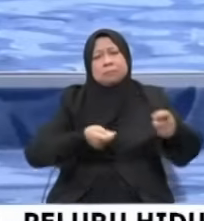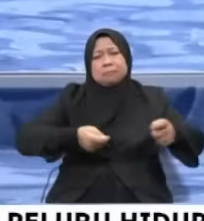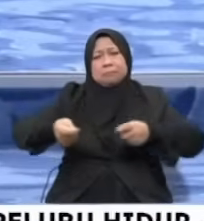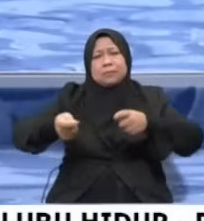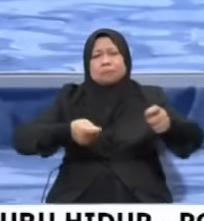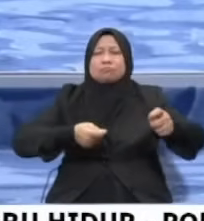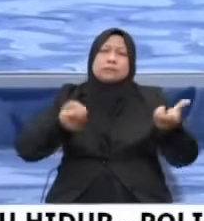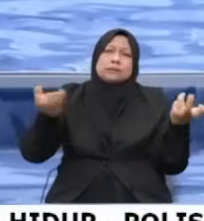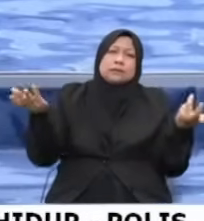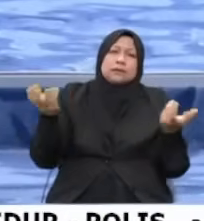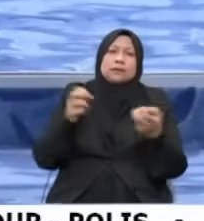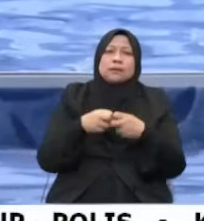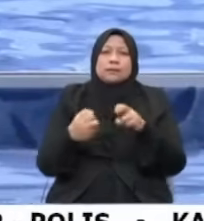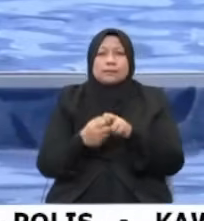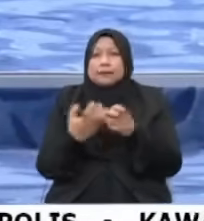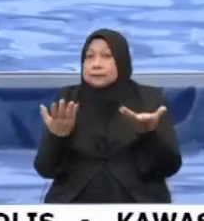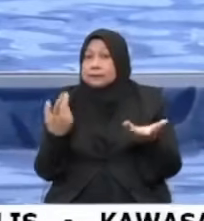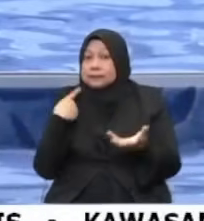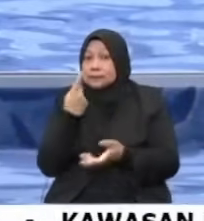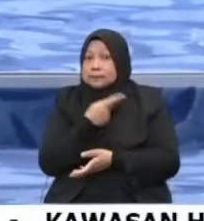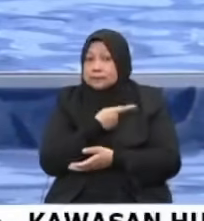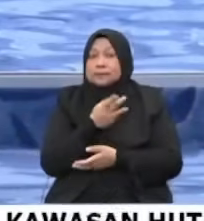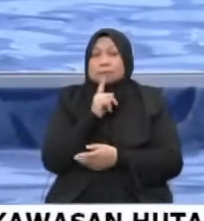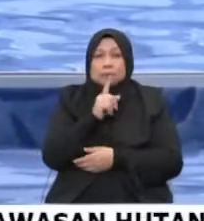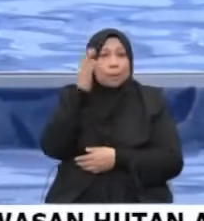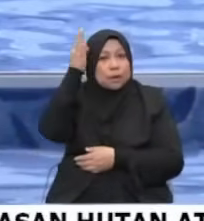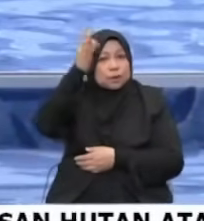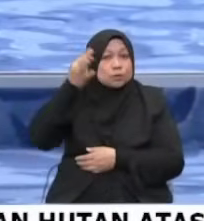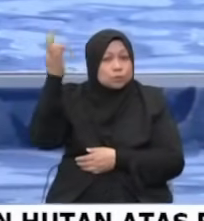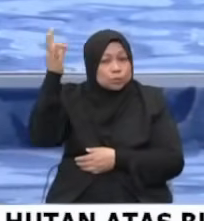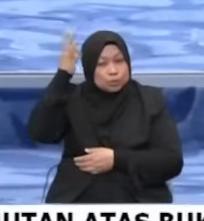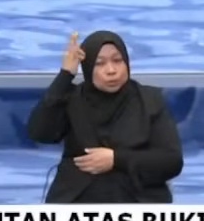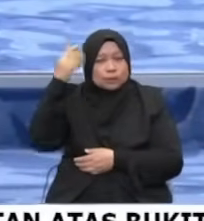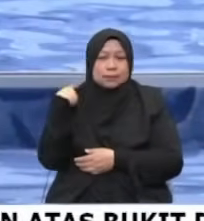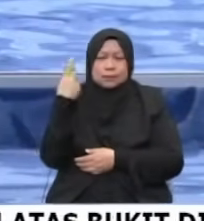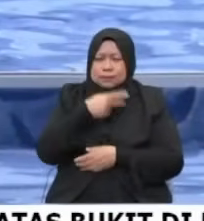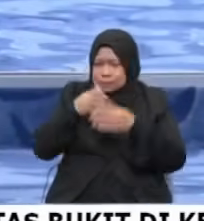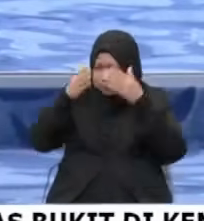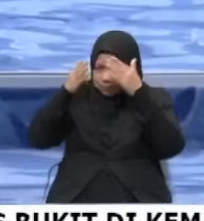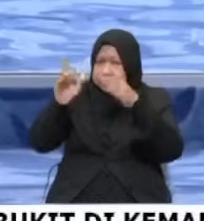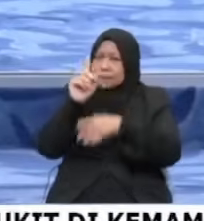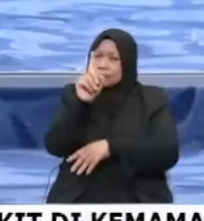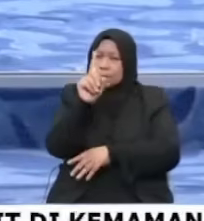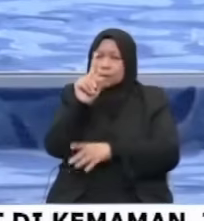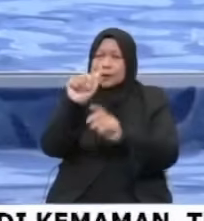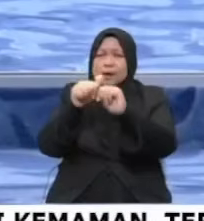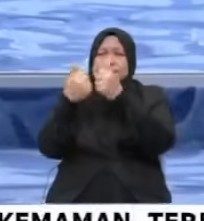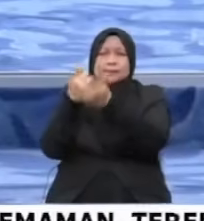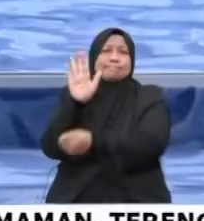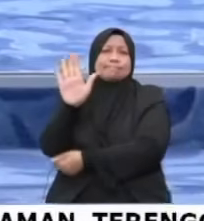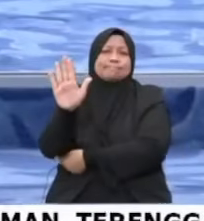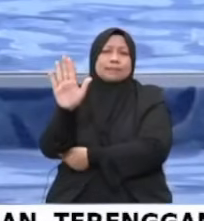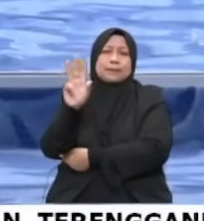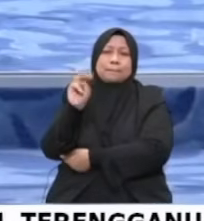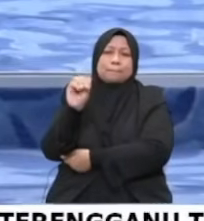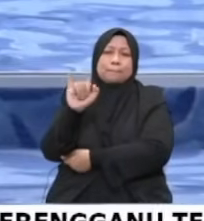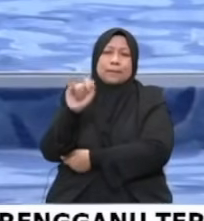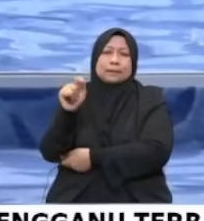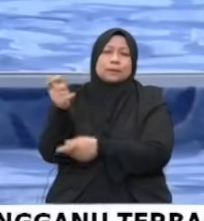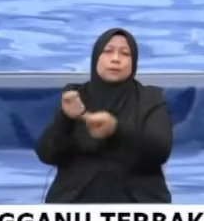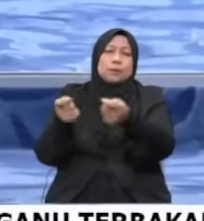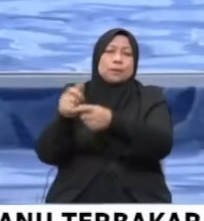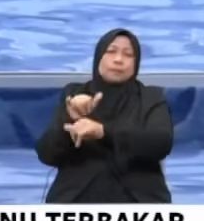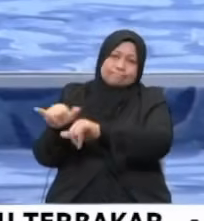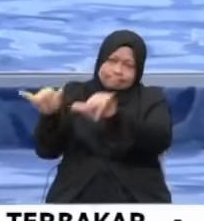birokrasi dan ini kita Jelaskan kalau peringkat persekutuan kita tumpukan satu agensi di Miti untuk